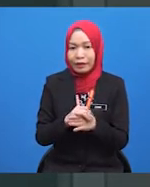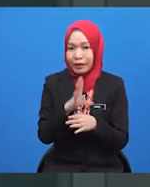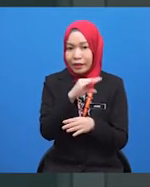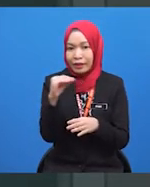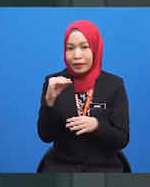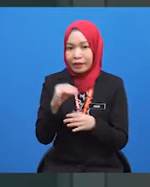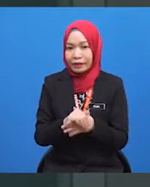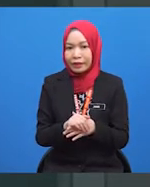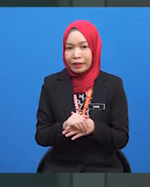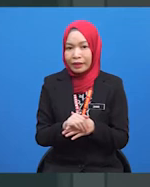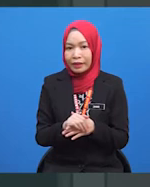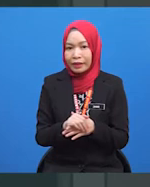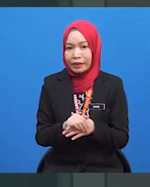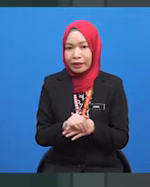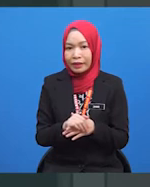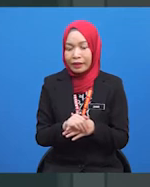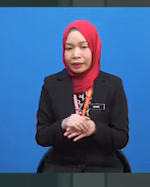kemudian pilih Place,